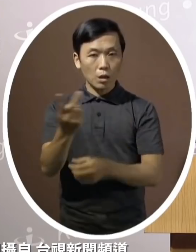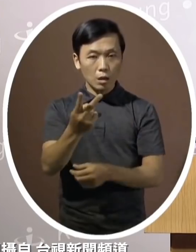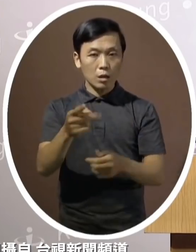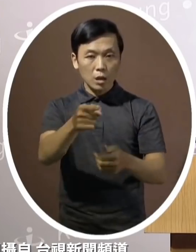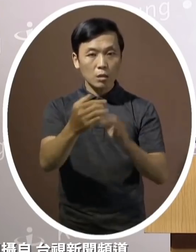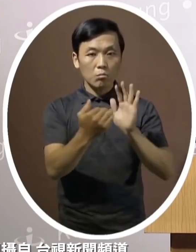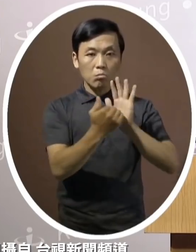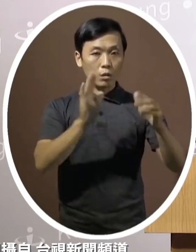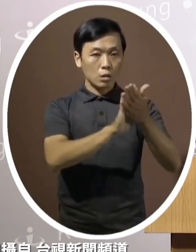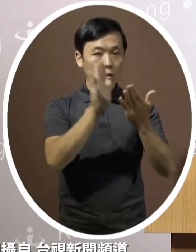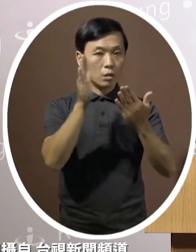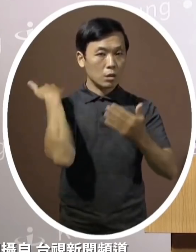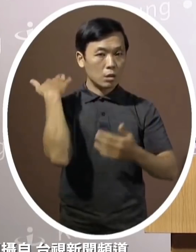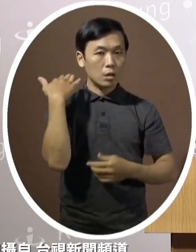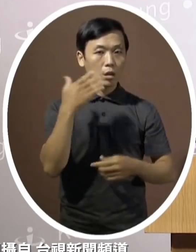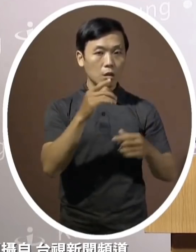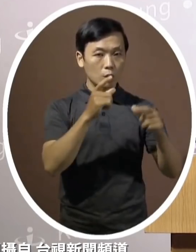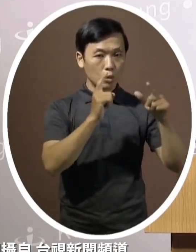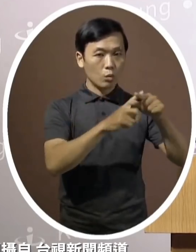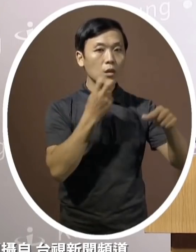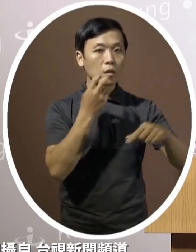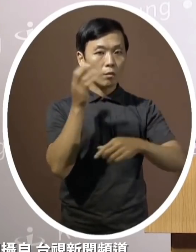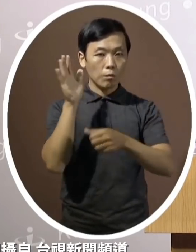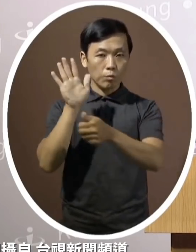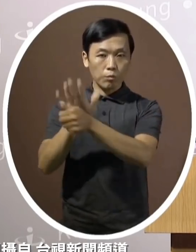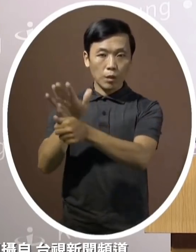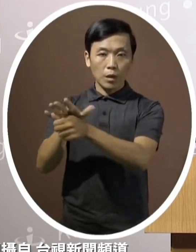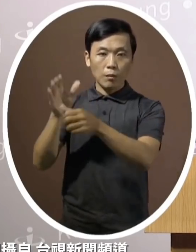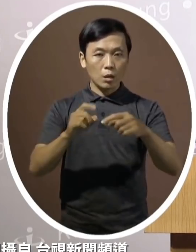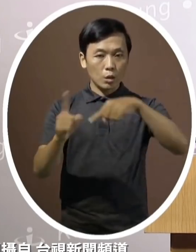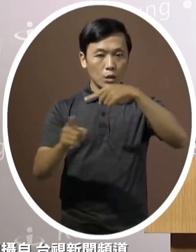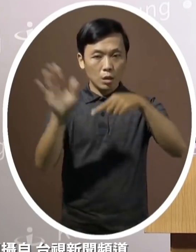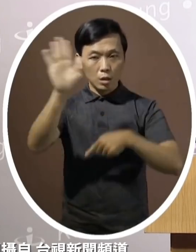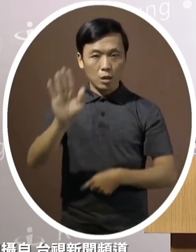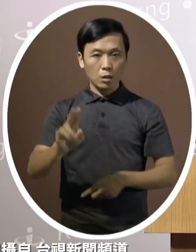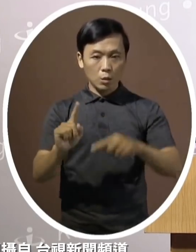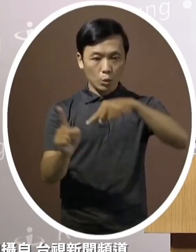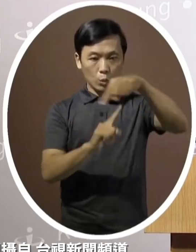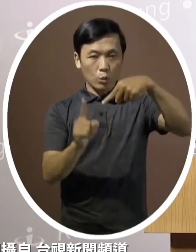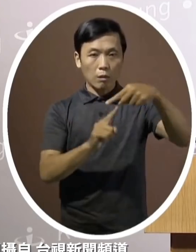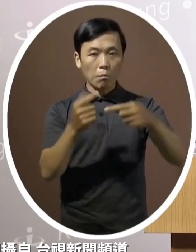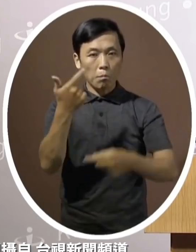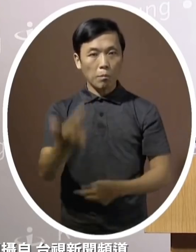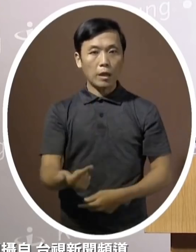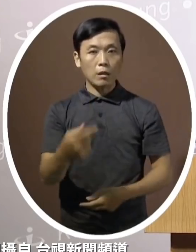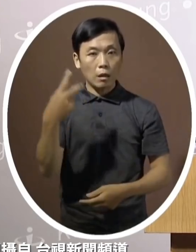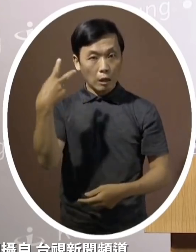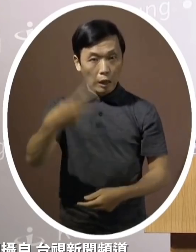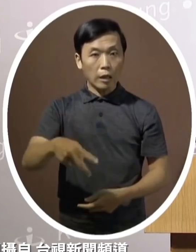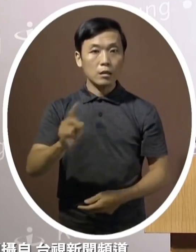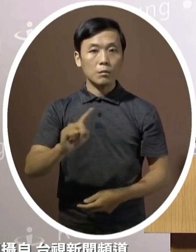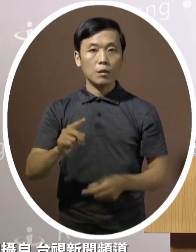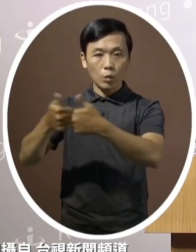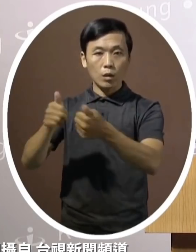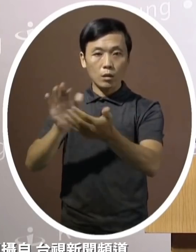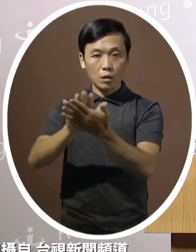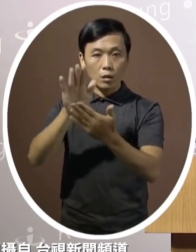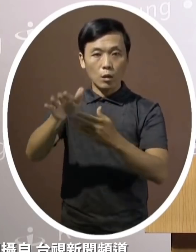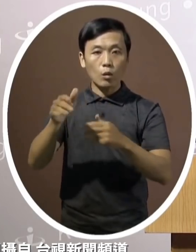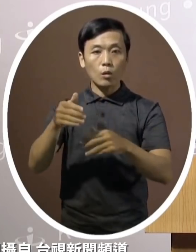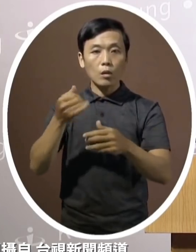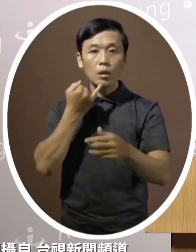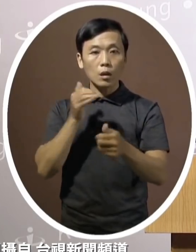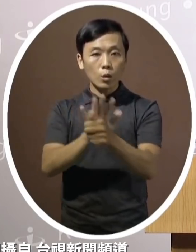事情，陈先生建作两座的国民运动中心，还有长期的重化工